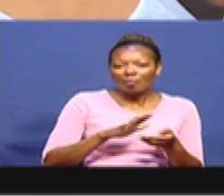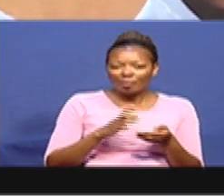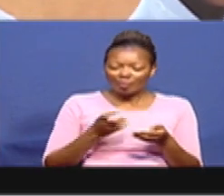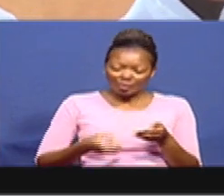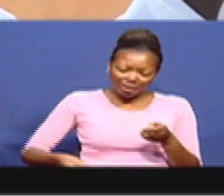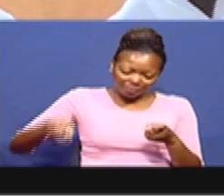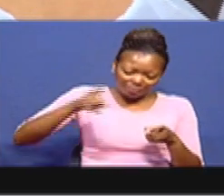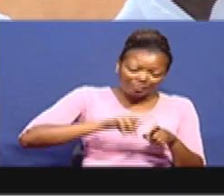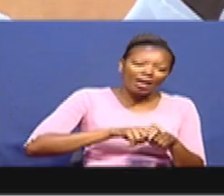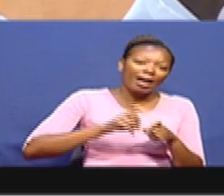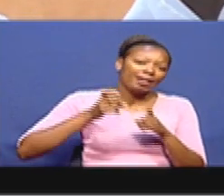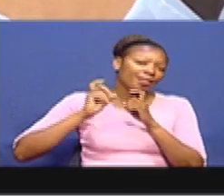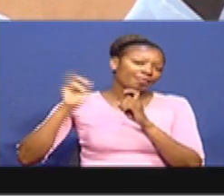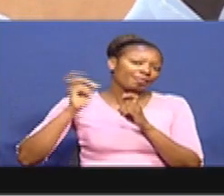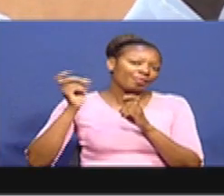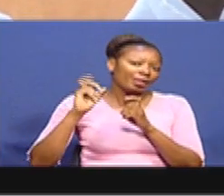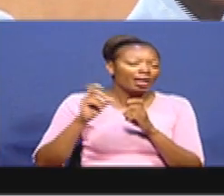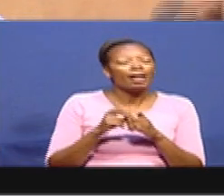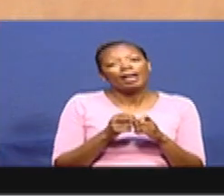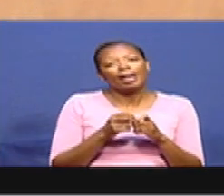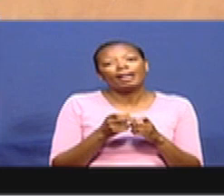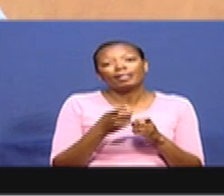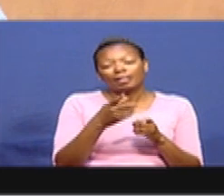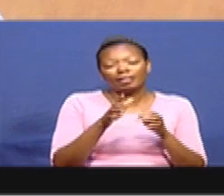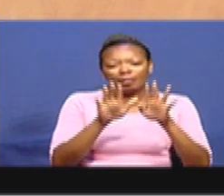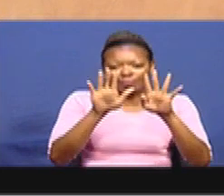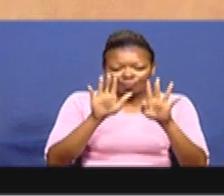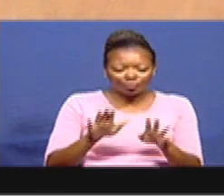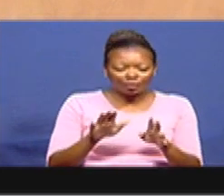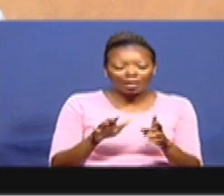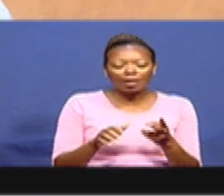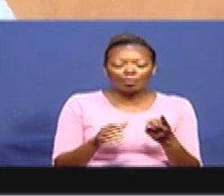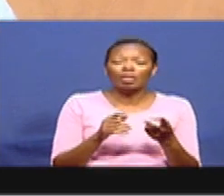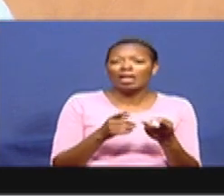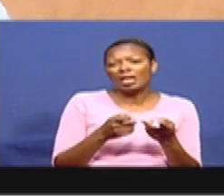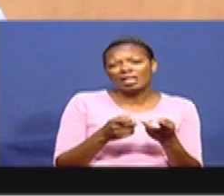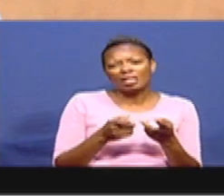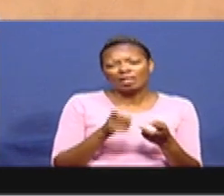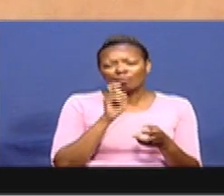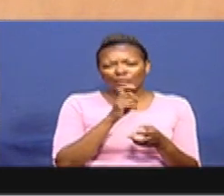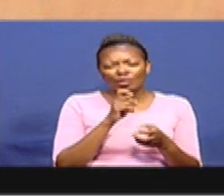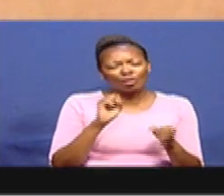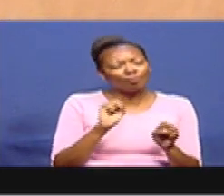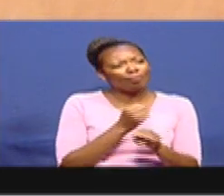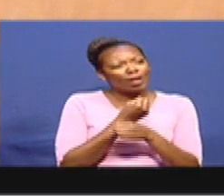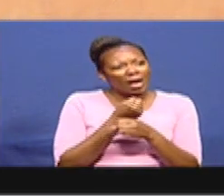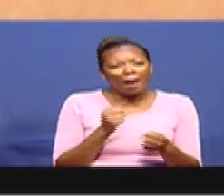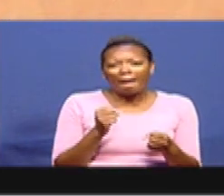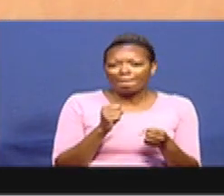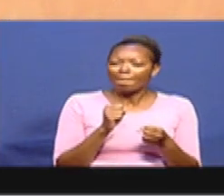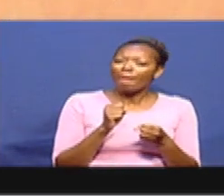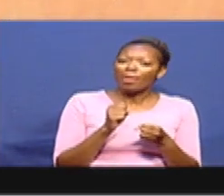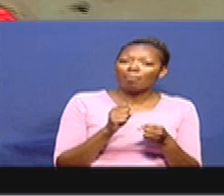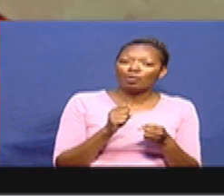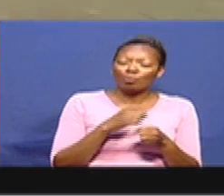tatu. Hii ni mimo hatchery. Sa kama kuku, yes, unaezaekea, lakini space, kuku zinaweza chukua